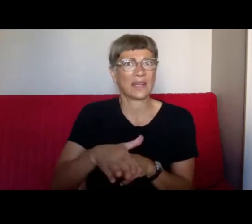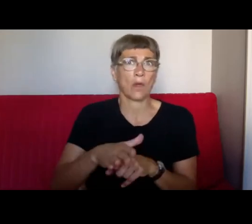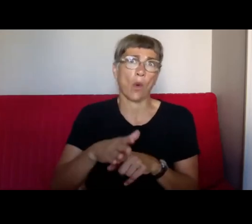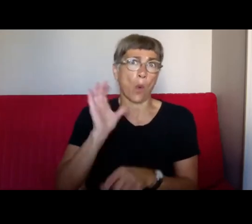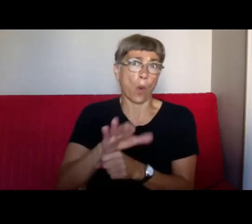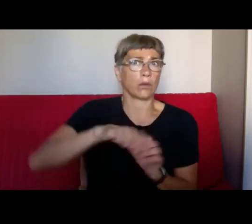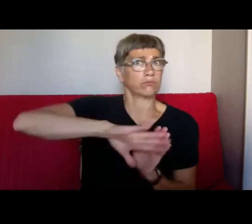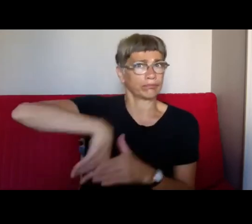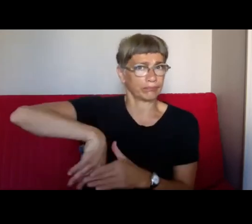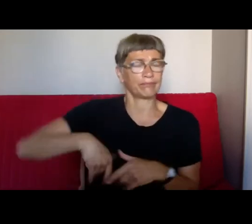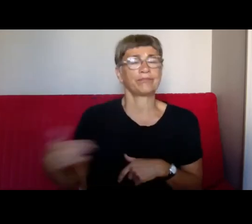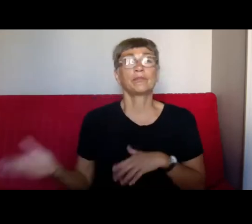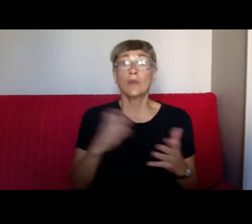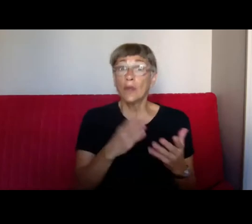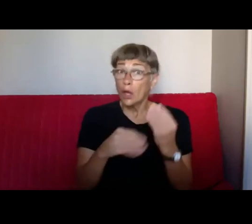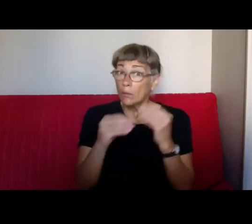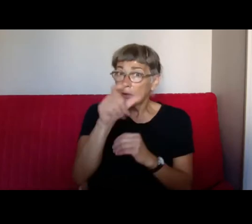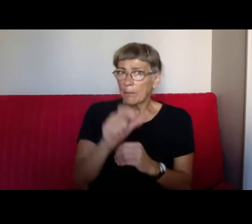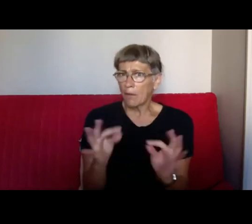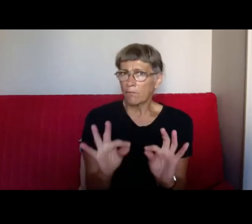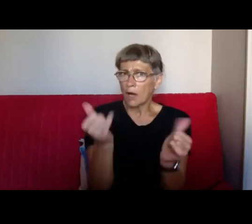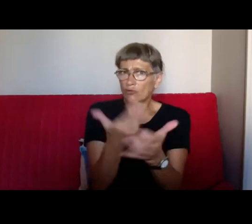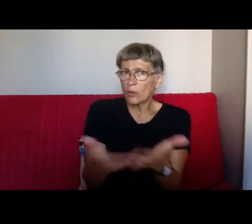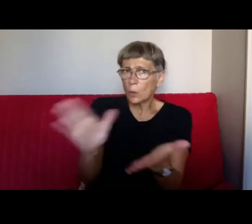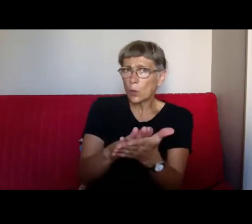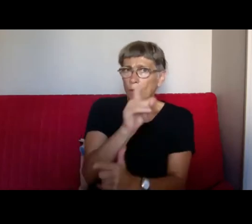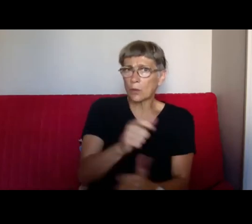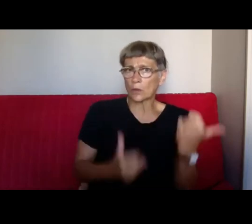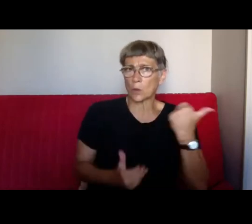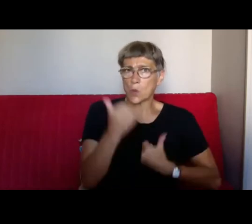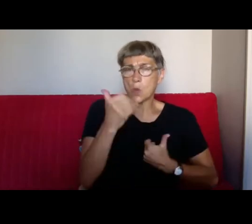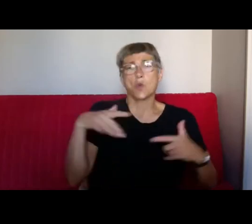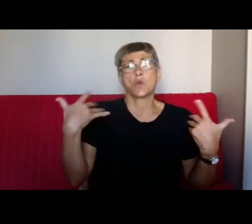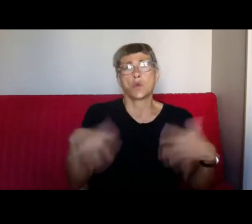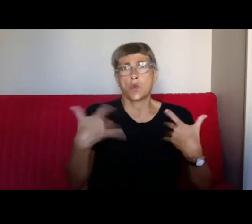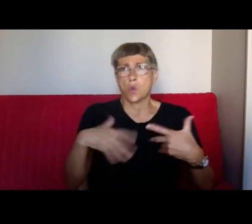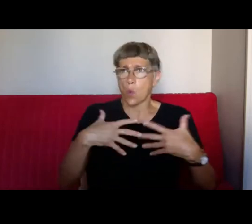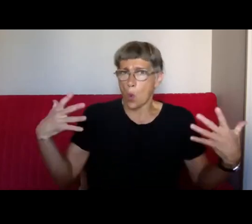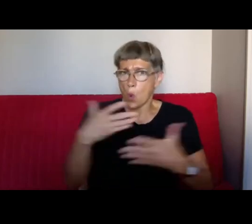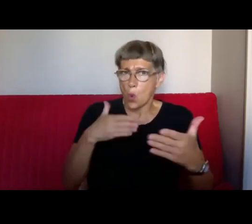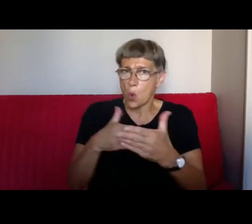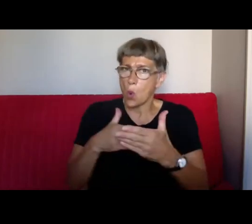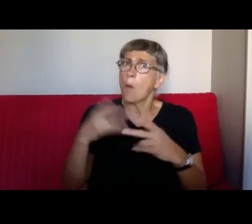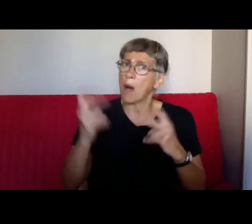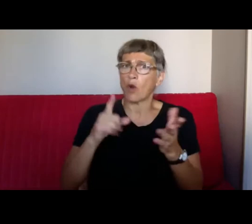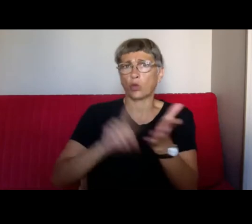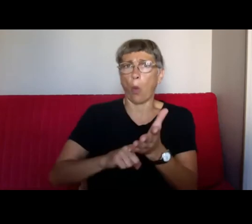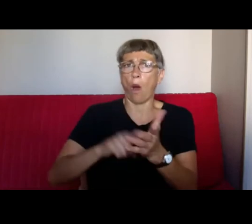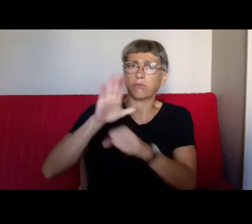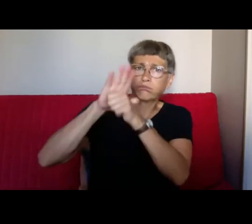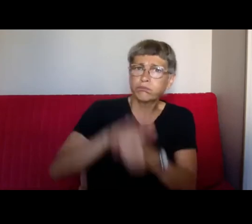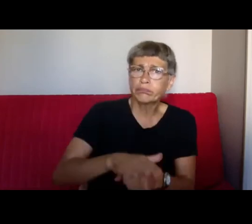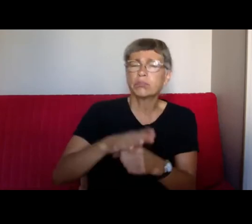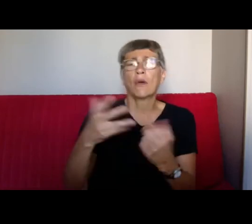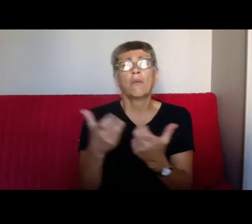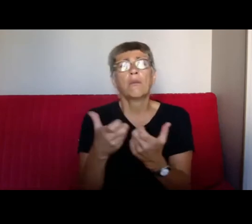d'un point de vue santé, les personnes en situation de handicap ont fait face à de sérieux défis et parfois des violations de leurs droits, comme des interruptions